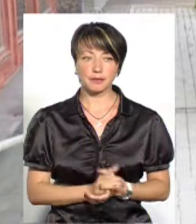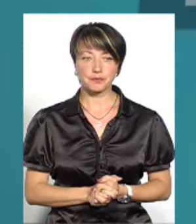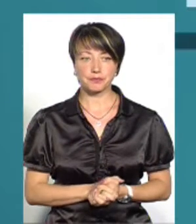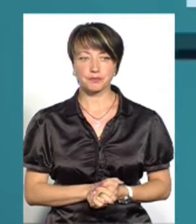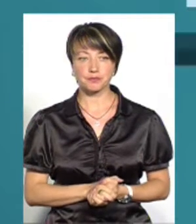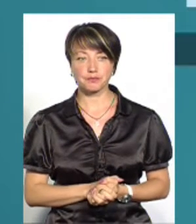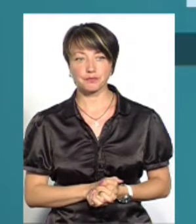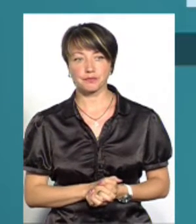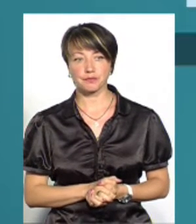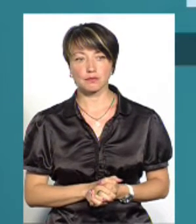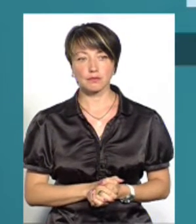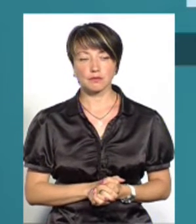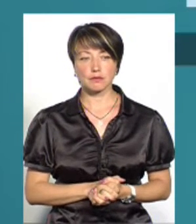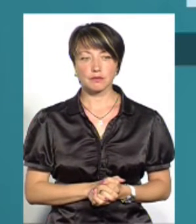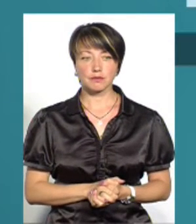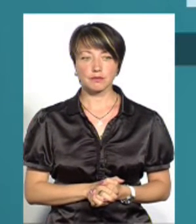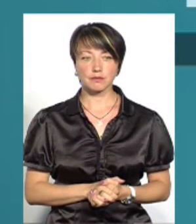є.